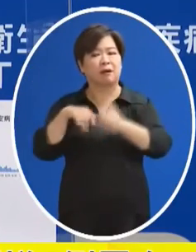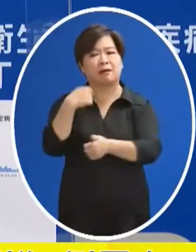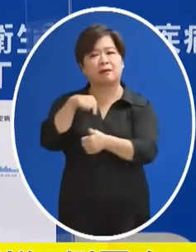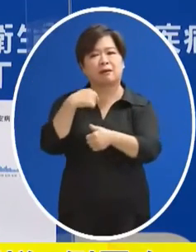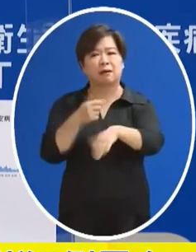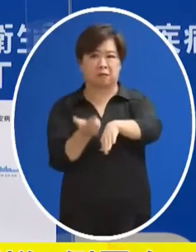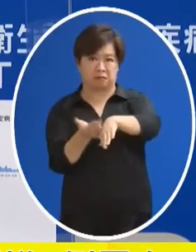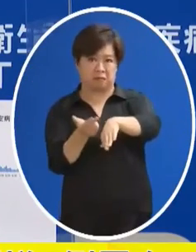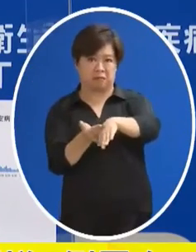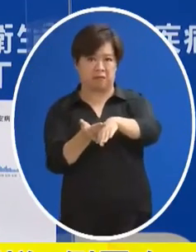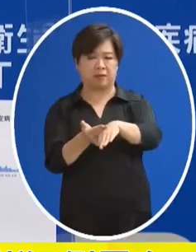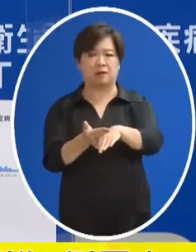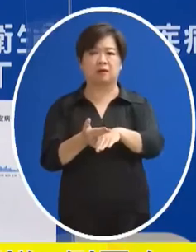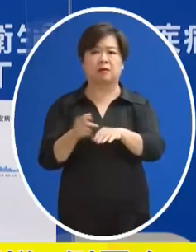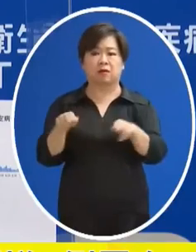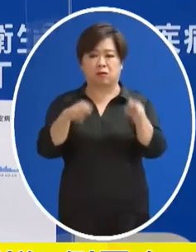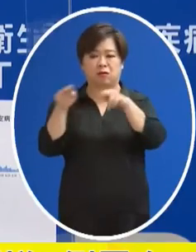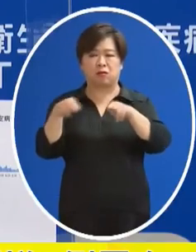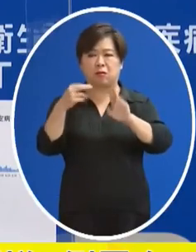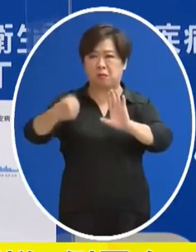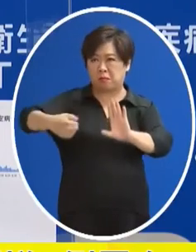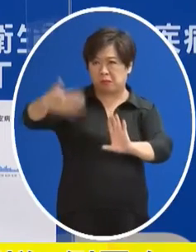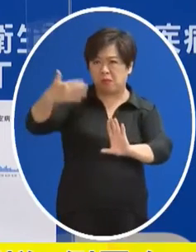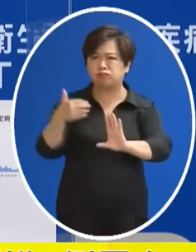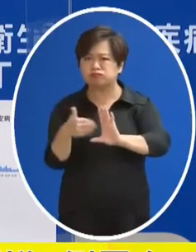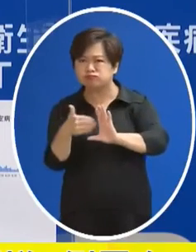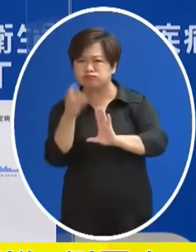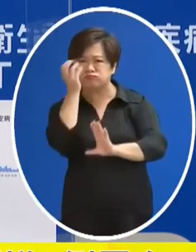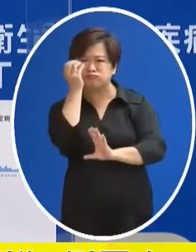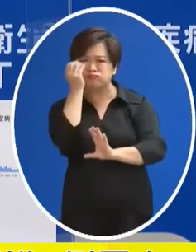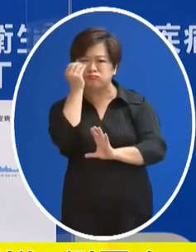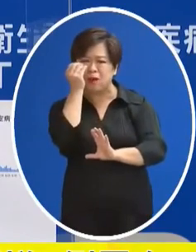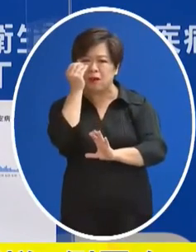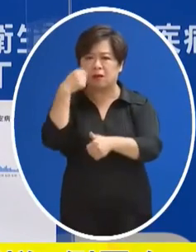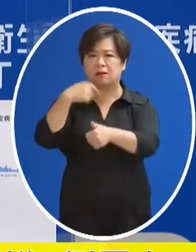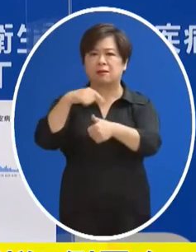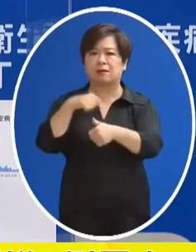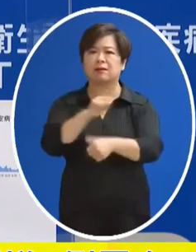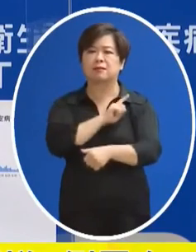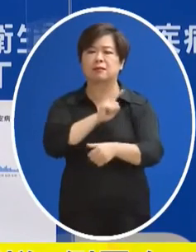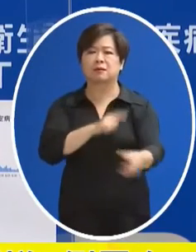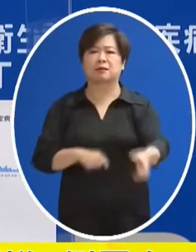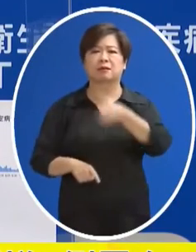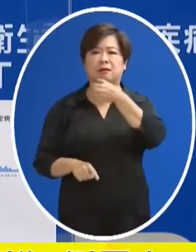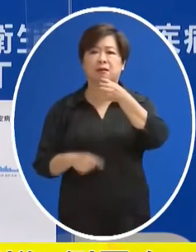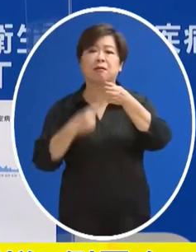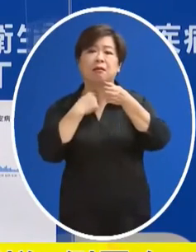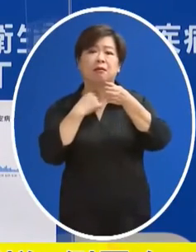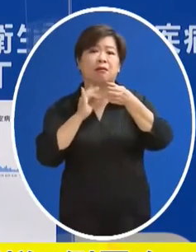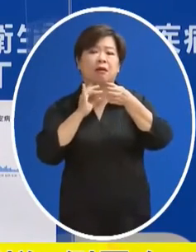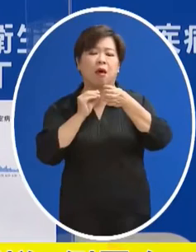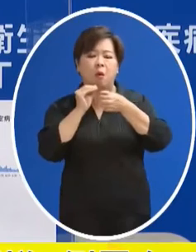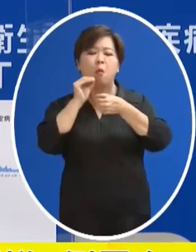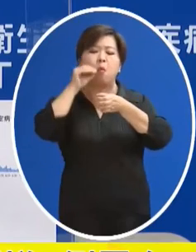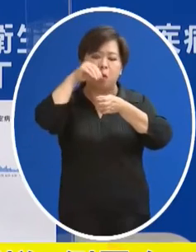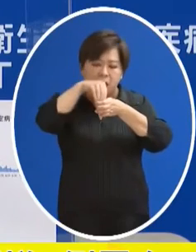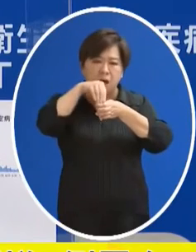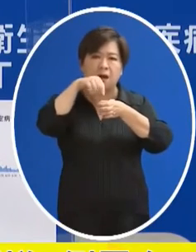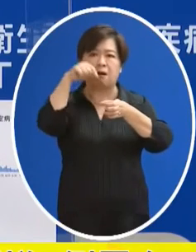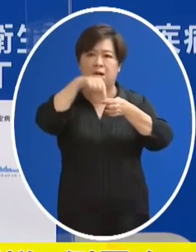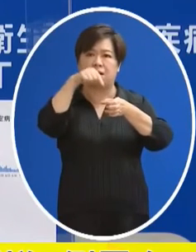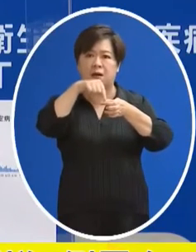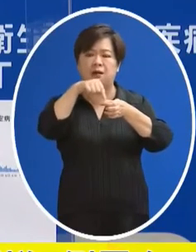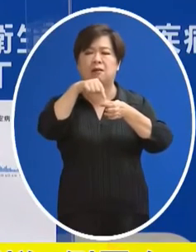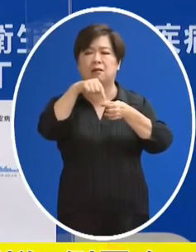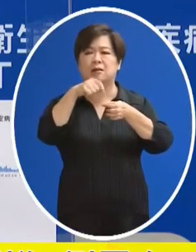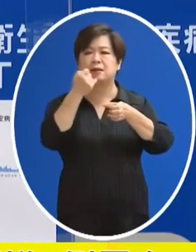们怎么弄，哦，有放录影带了，有人员就是说，哎，要怎么样弄，然后怎么样吐，然后吐在哈，哦，那个瓶子里